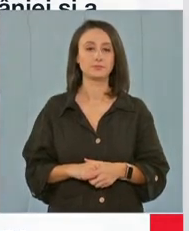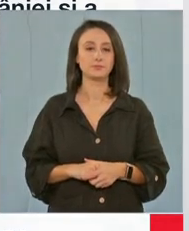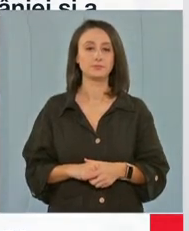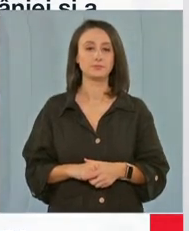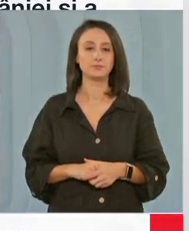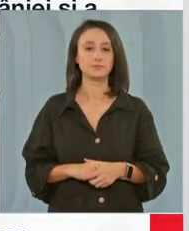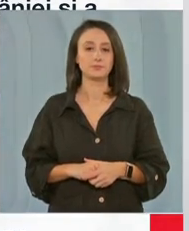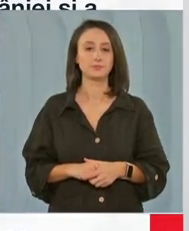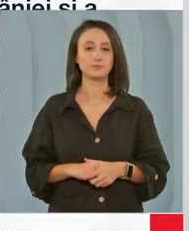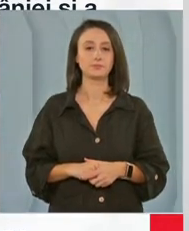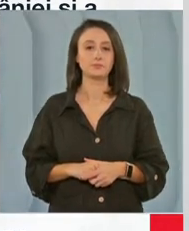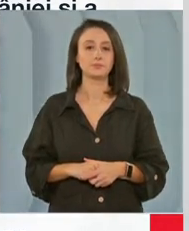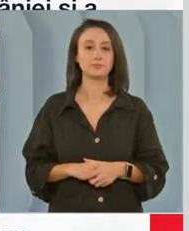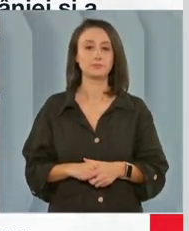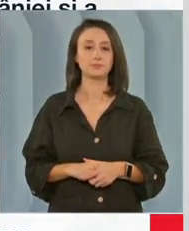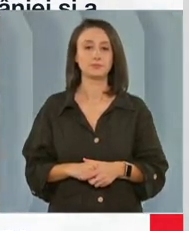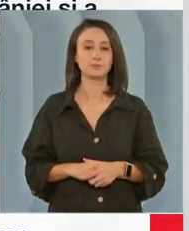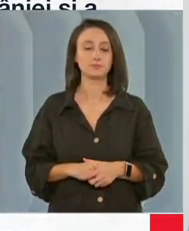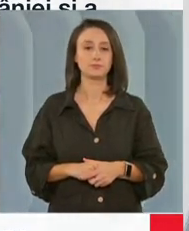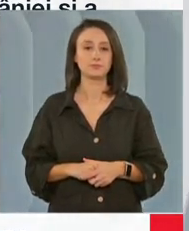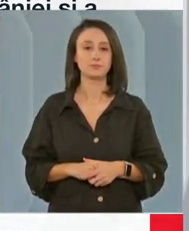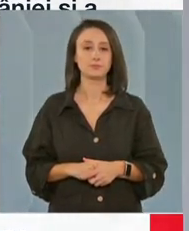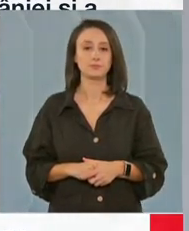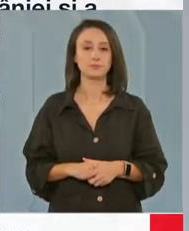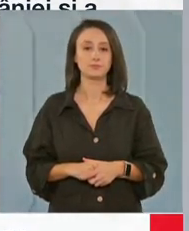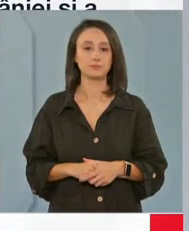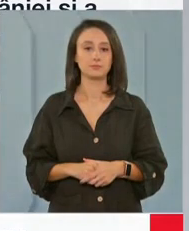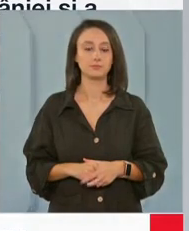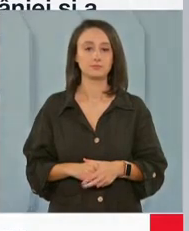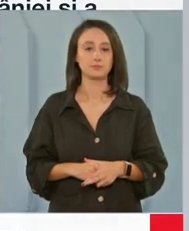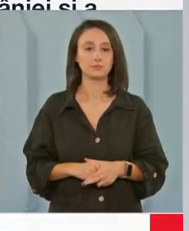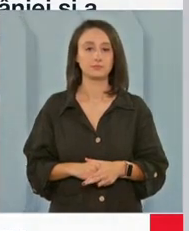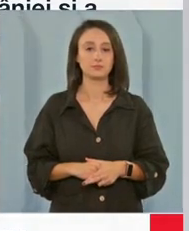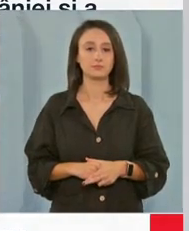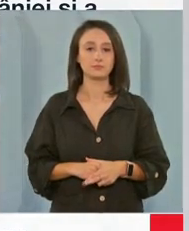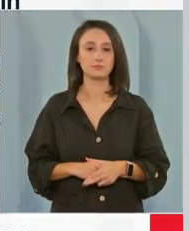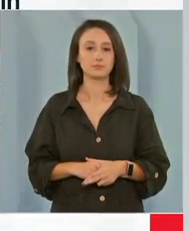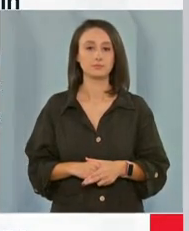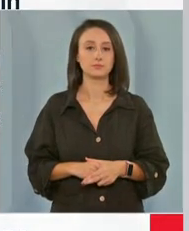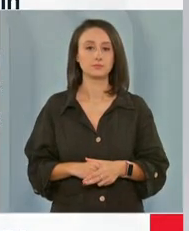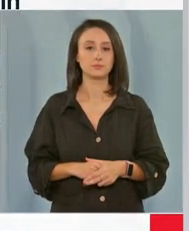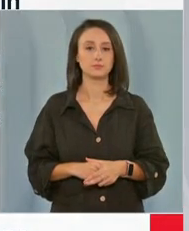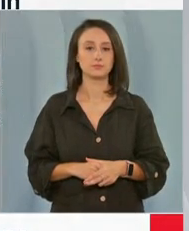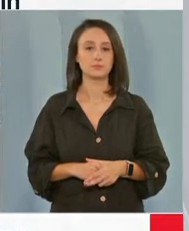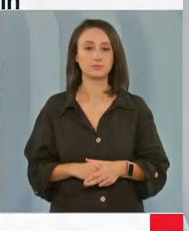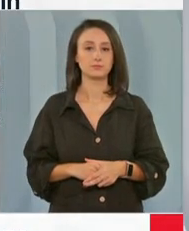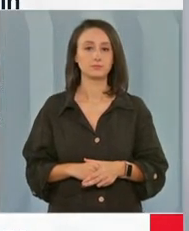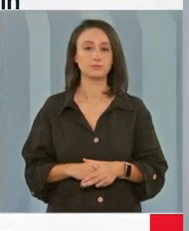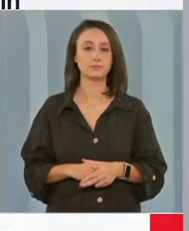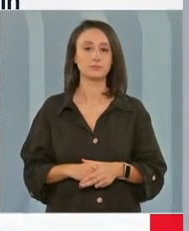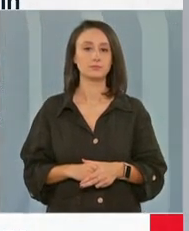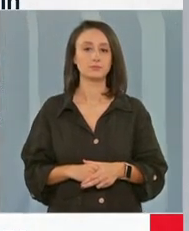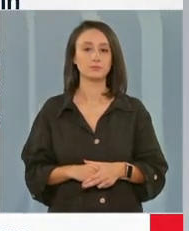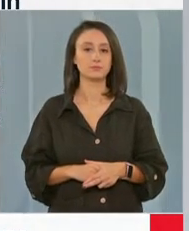rezoluții. Noi vrem ca România și Bulgaria să adere imediat la spațiul Schengen. Ați îndeplinit criteriile necesare. Mă tem că prim-ministrul Olandei